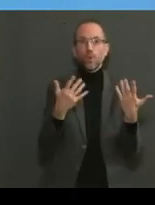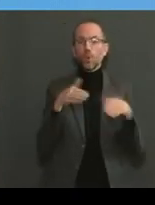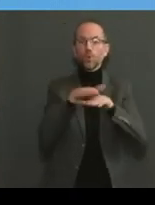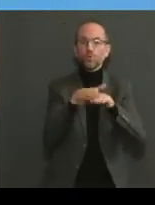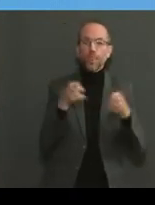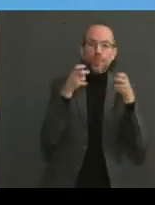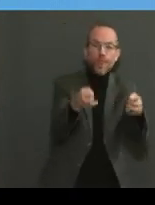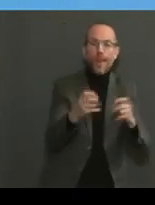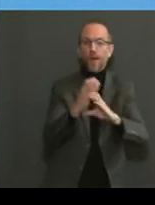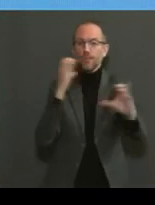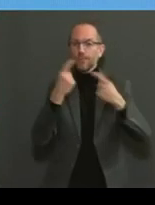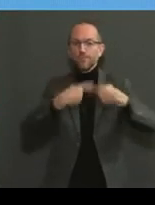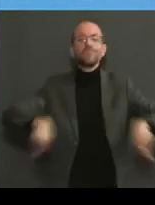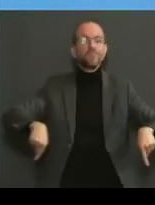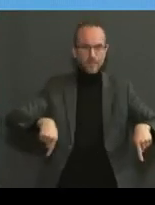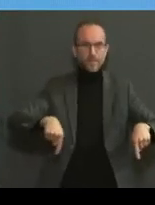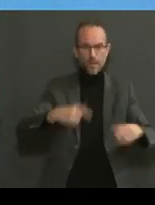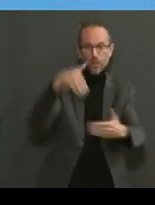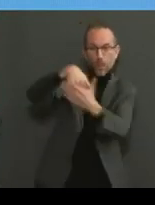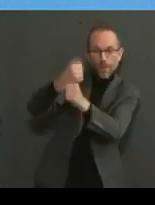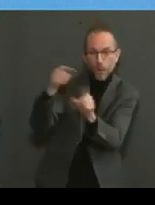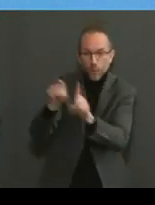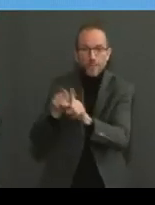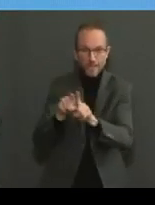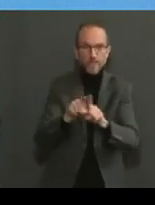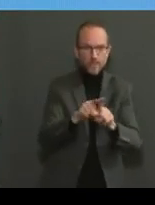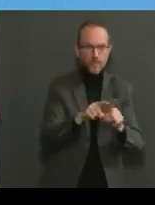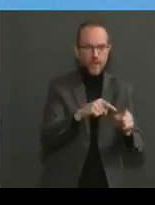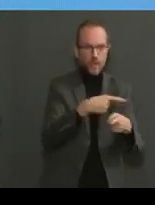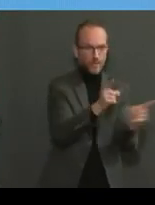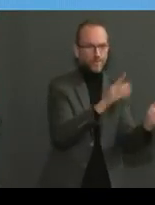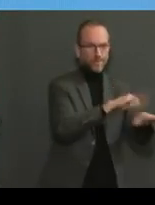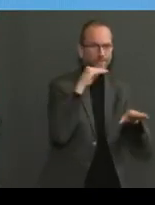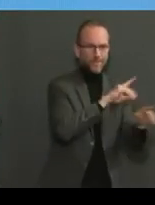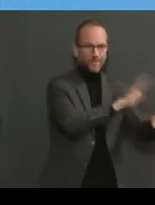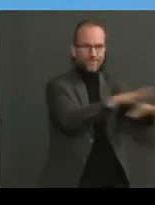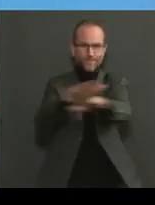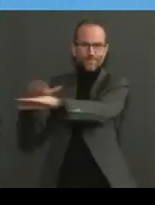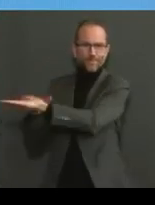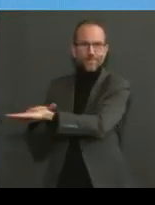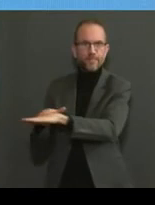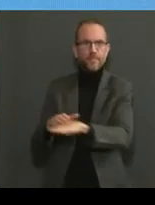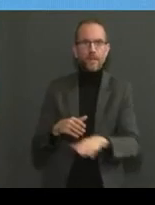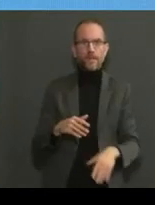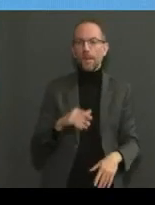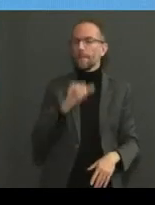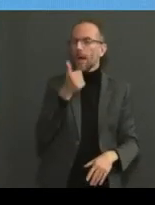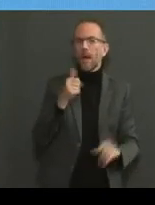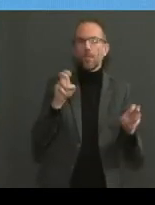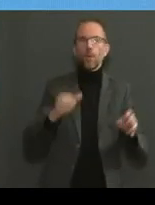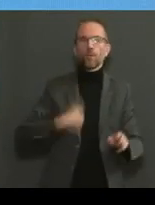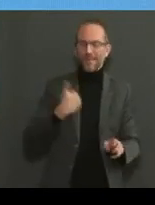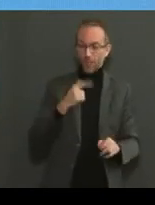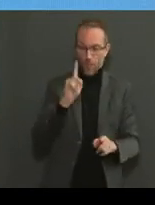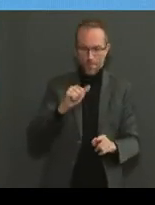au travail. Cette procédure n'est pas automatique. Et lorsque vous recevez le résultat du